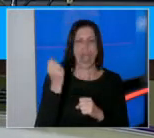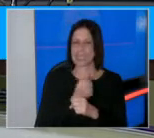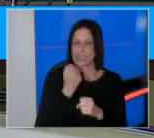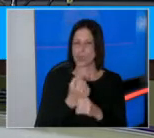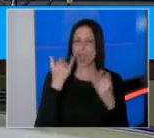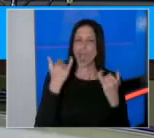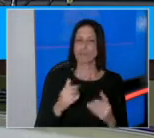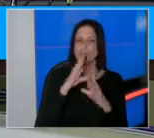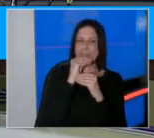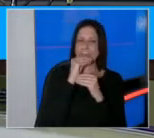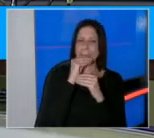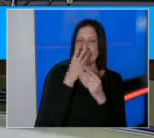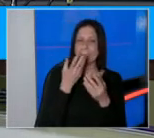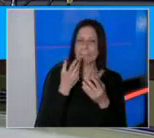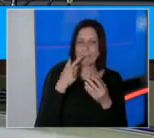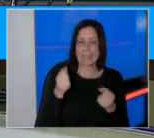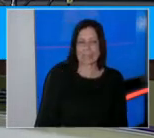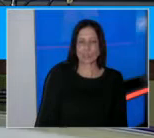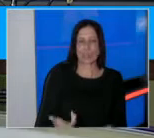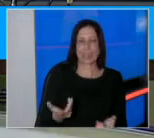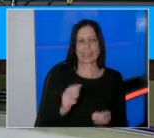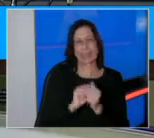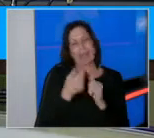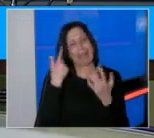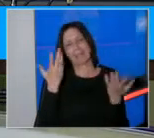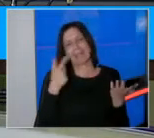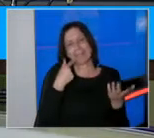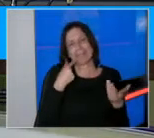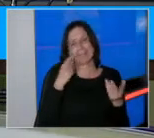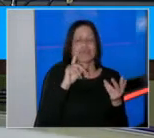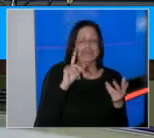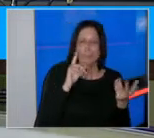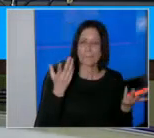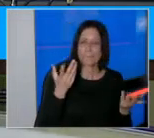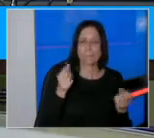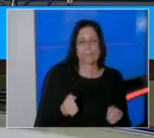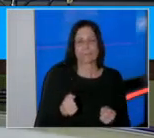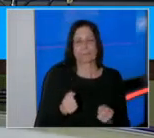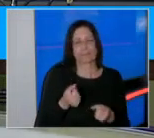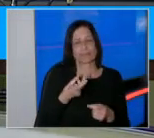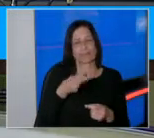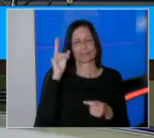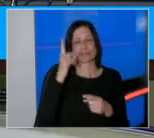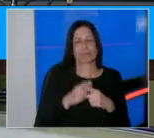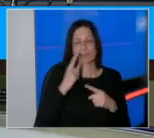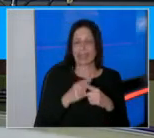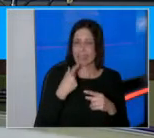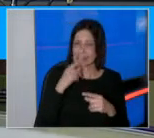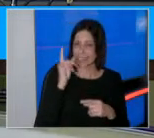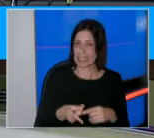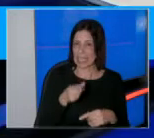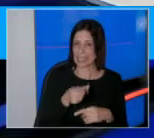עכשיו פתאום מדברים איתנו על ריסון, או לא יודע איך תקרא לזה, ריסון מהודק. אנחנו צריכים בכלל את העניין